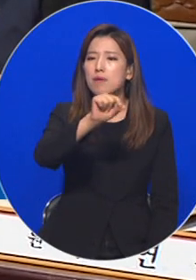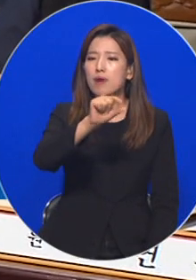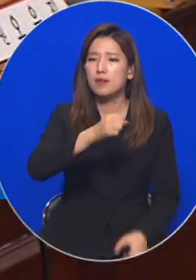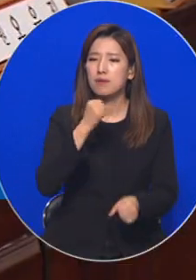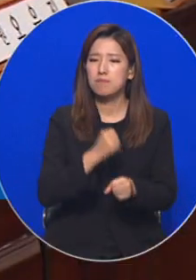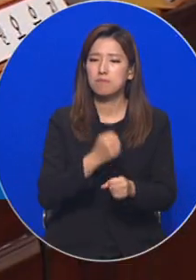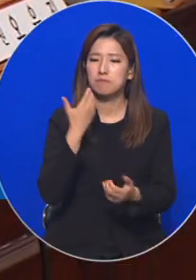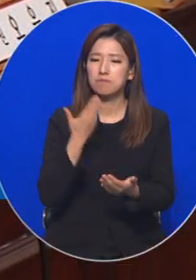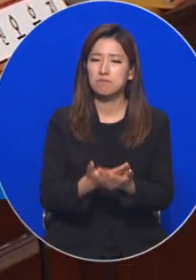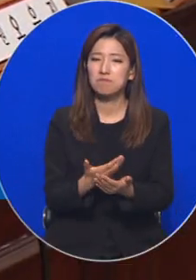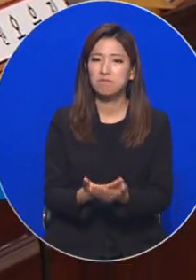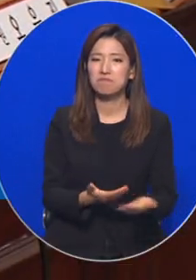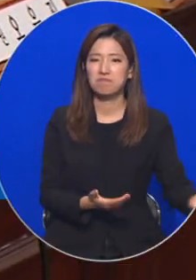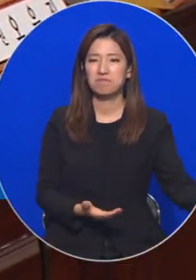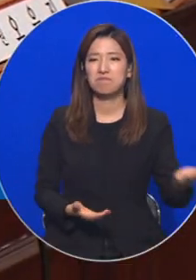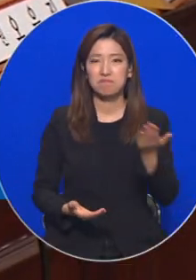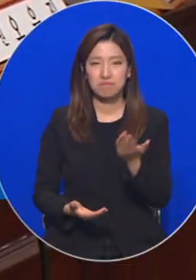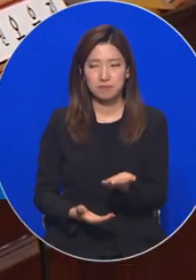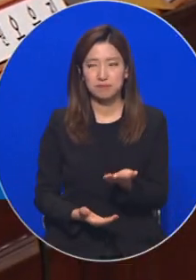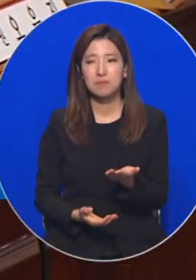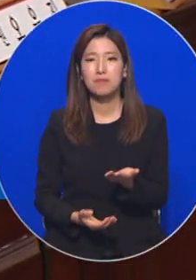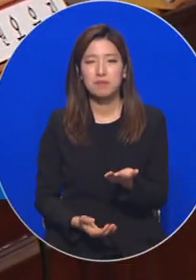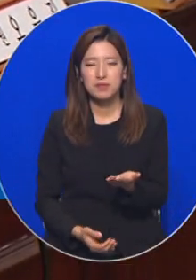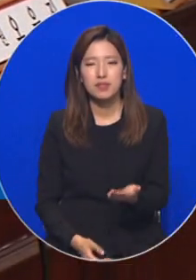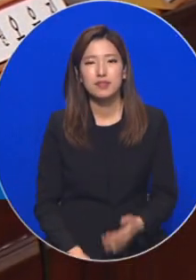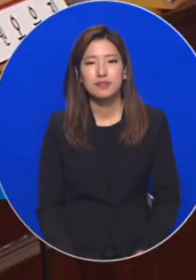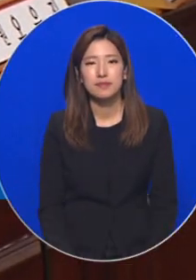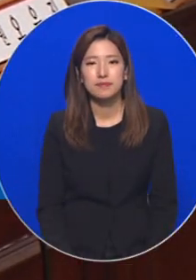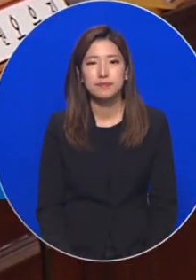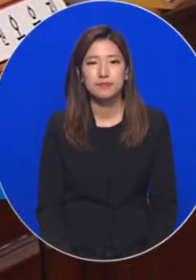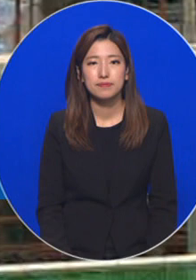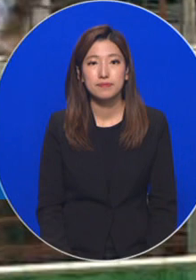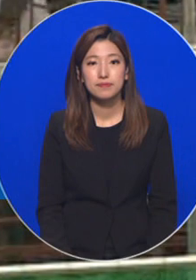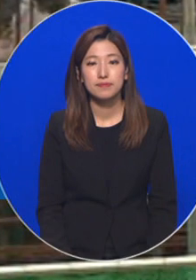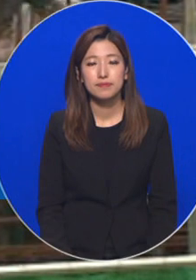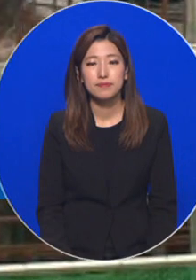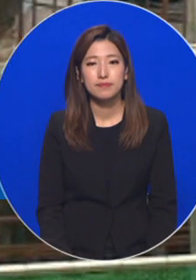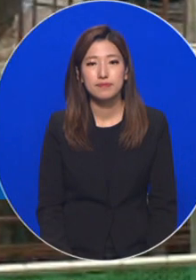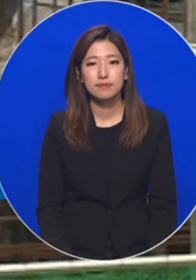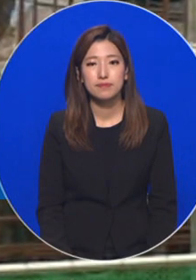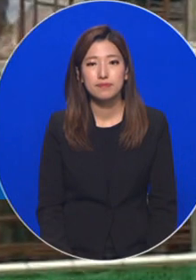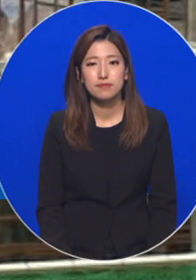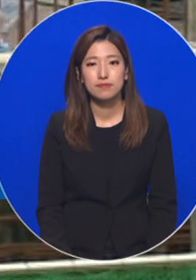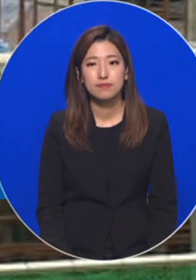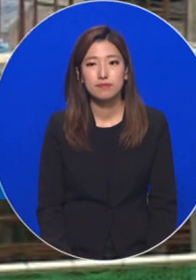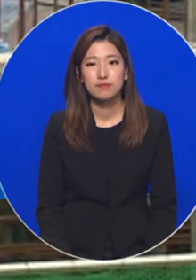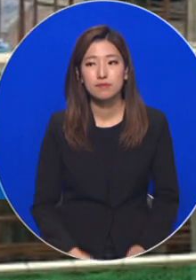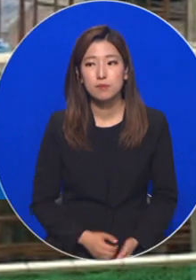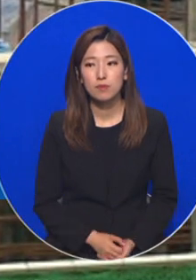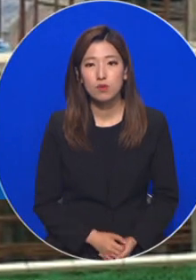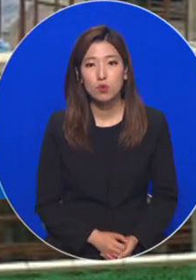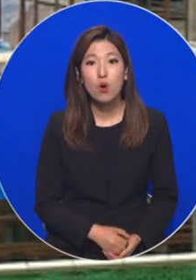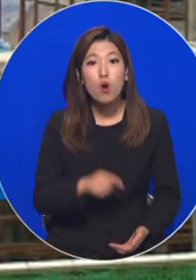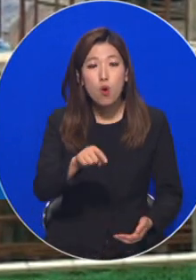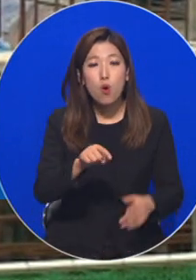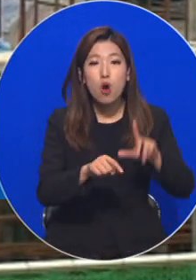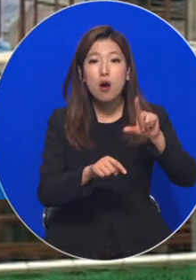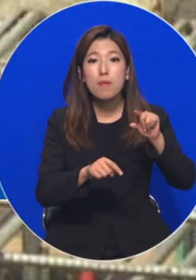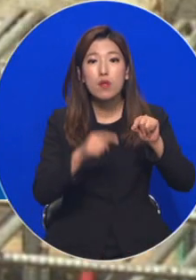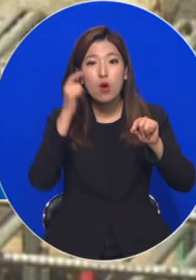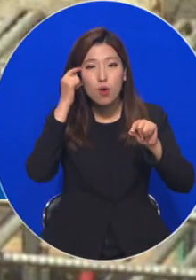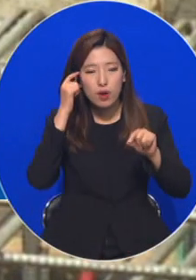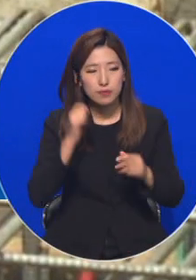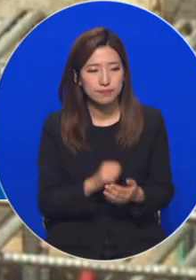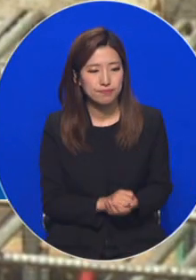만들어 제시한 1,770원보다 다소 낮춘 겁니다. 그러면서 비혼 단신 노동자와 1인 가구 생계비